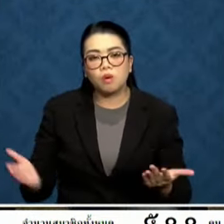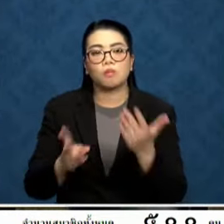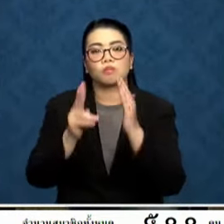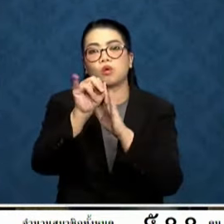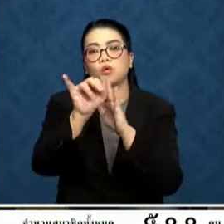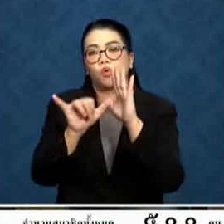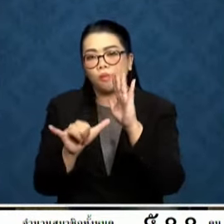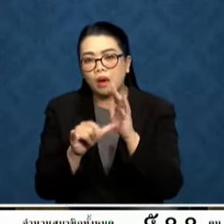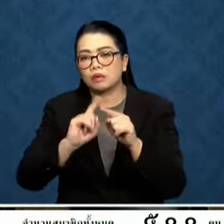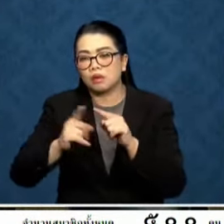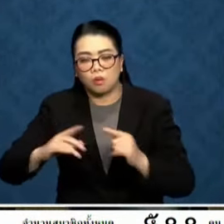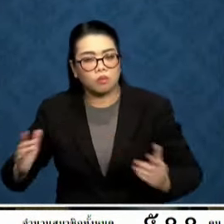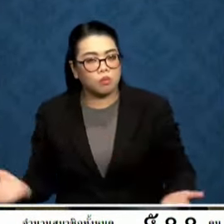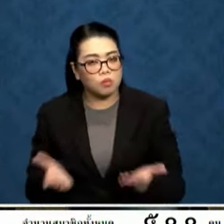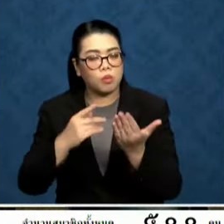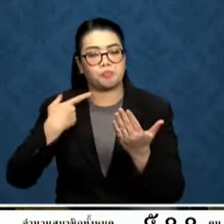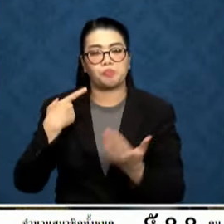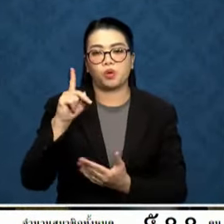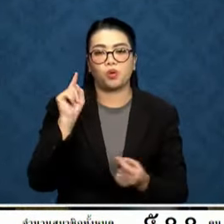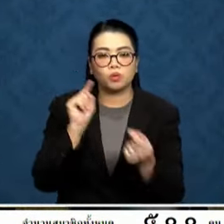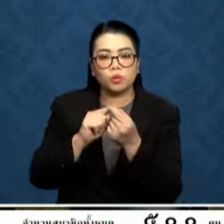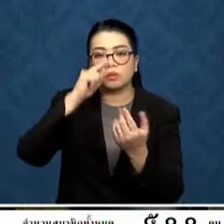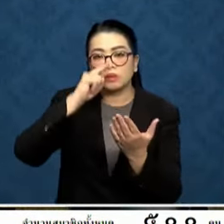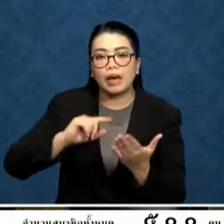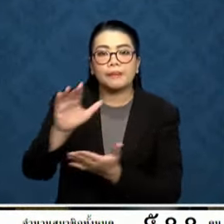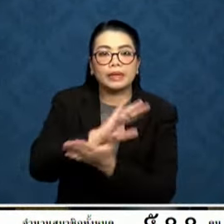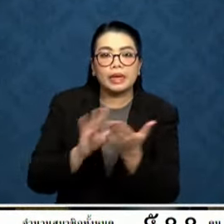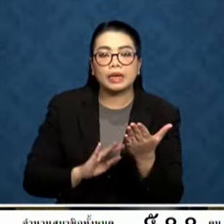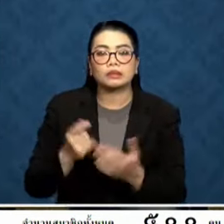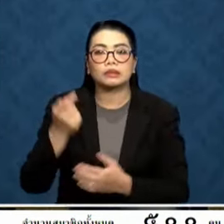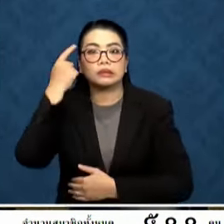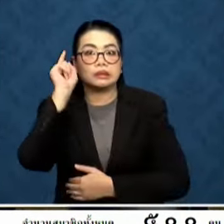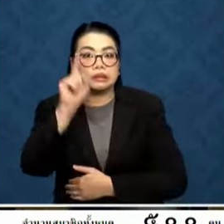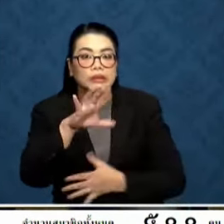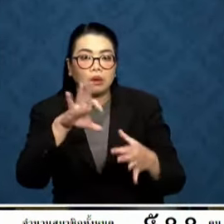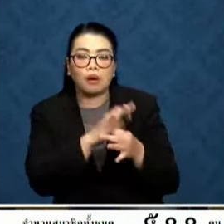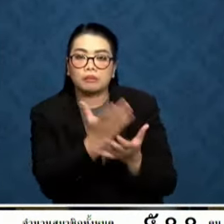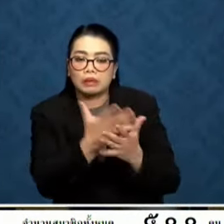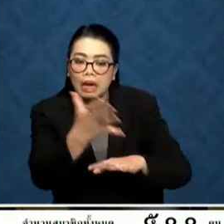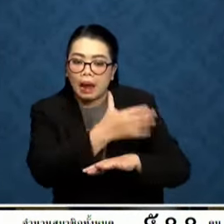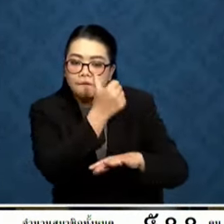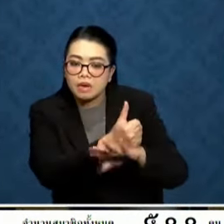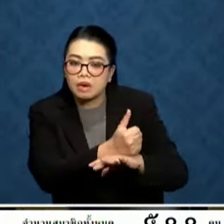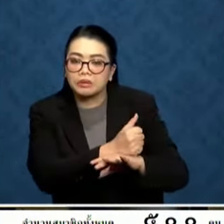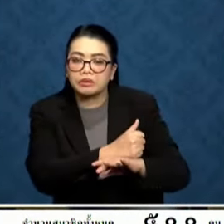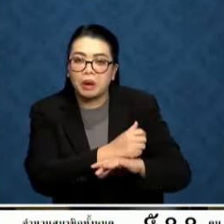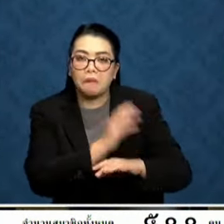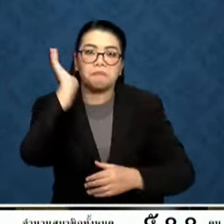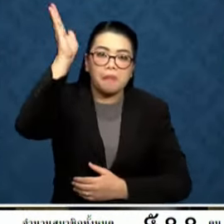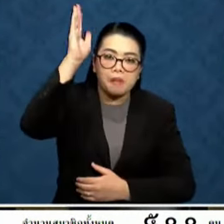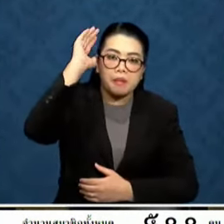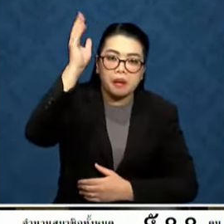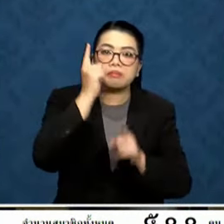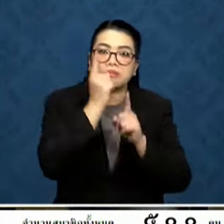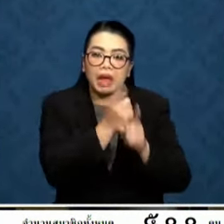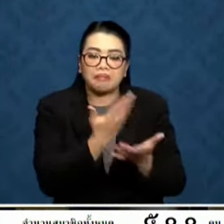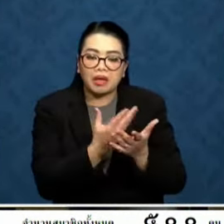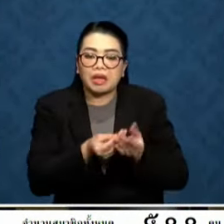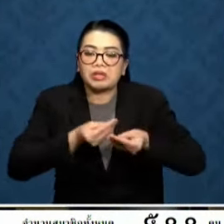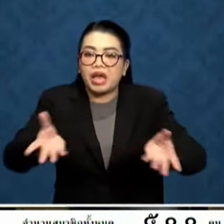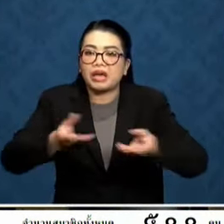ประเทศจริงๆมากที่สุดไม่ใช่ตอบโจทย์ทางการเมืองของพรรคแกนนำรัฐบาลครับ